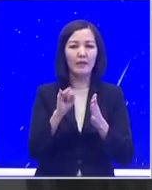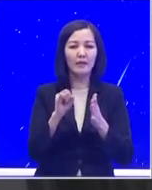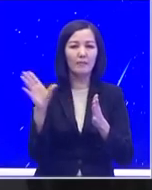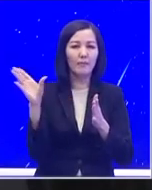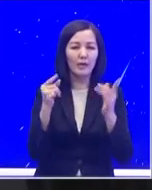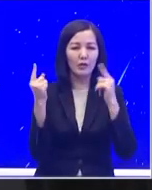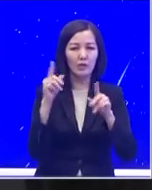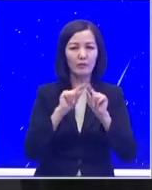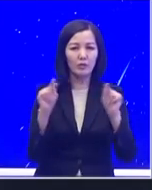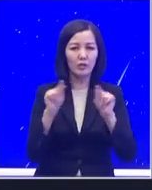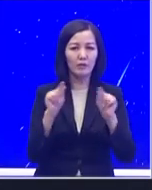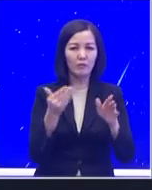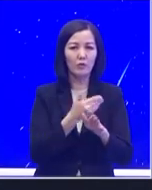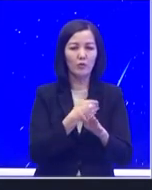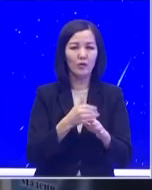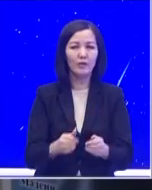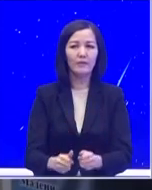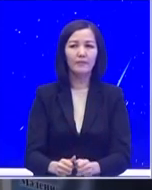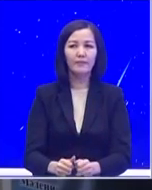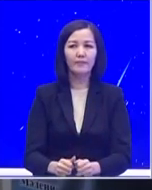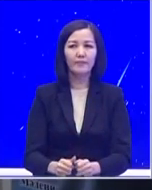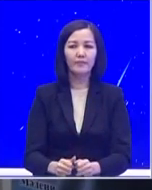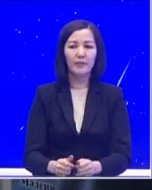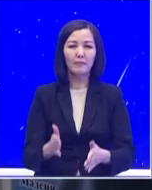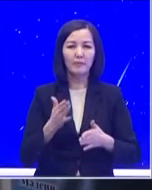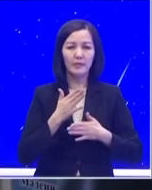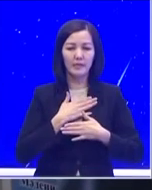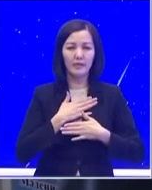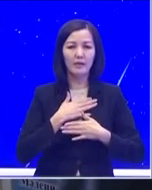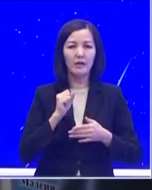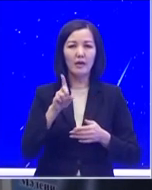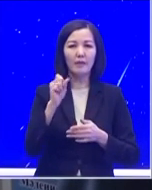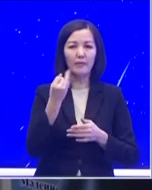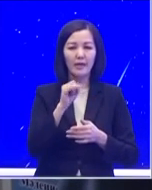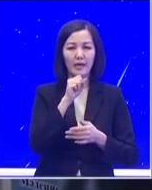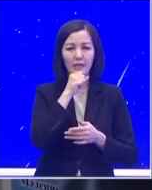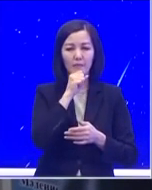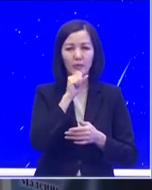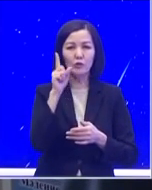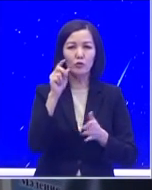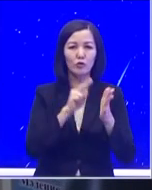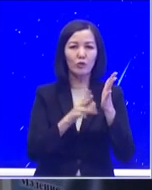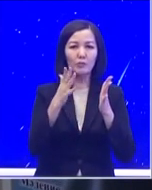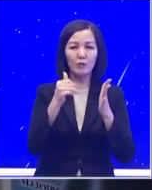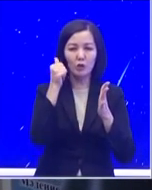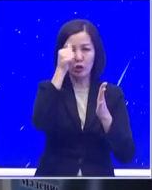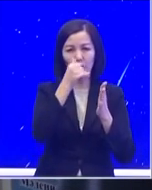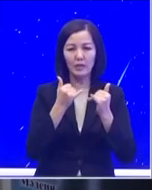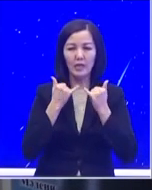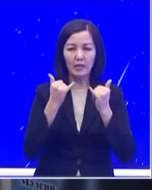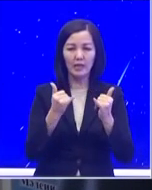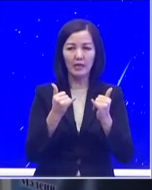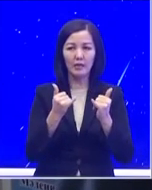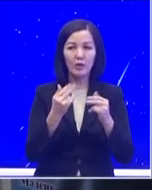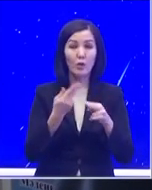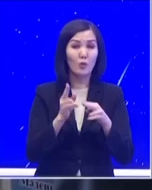тиіс. Ғылыми семинарымыз біздің Абай атамыздың 175 жылдығына арналған